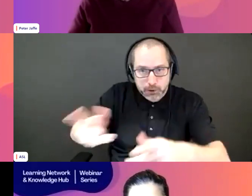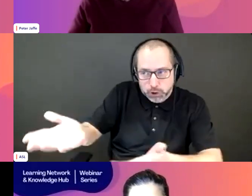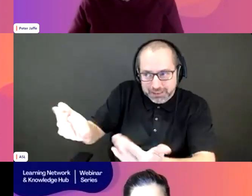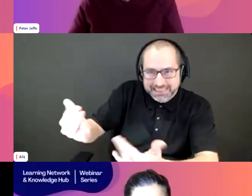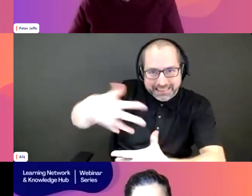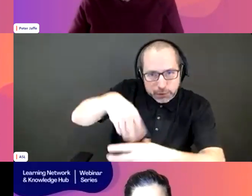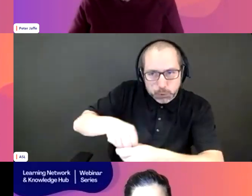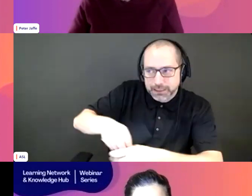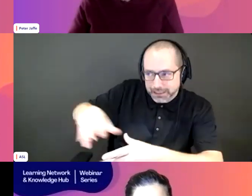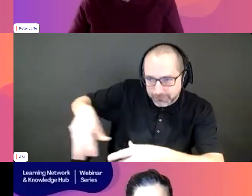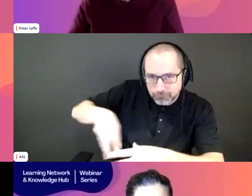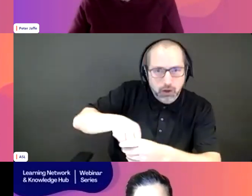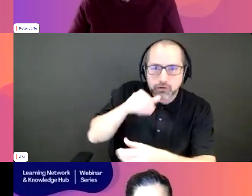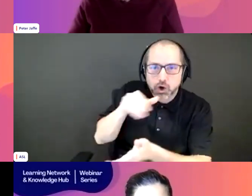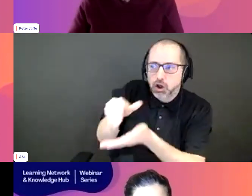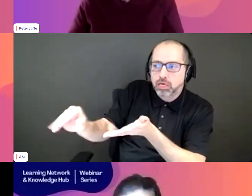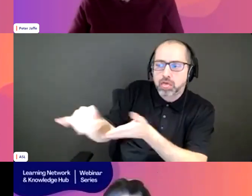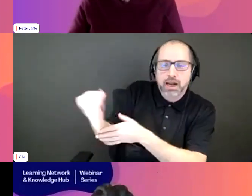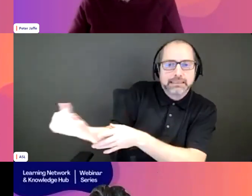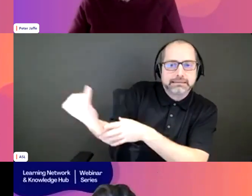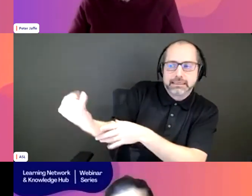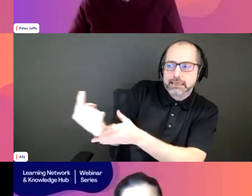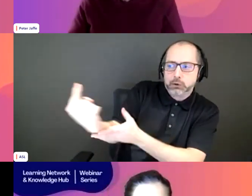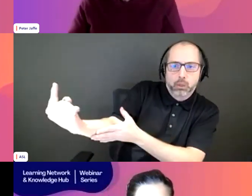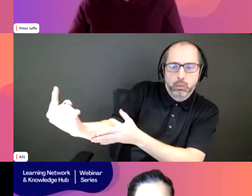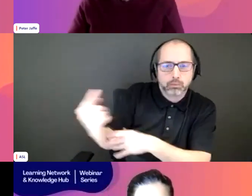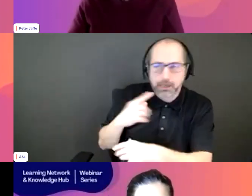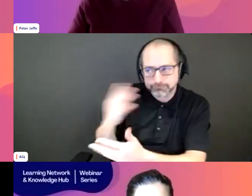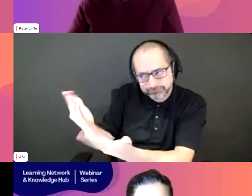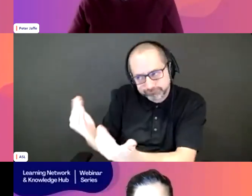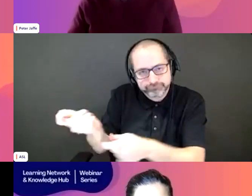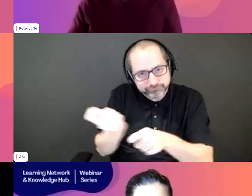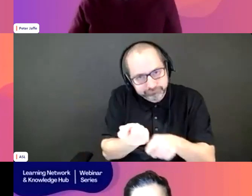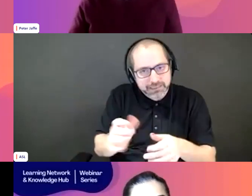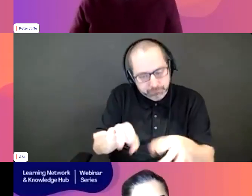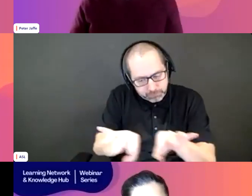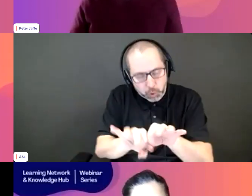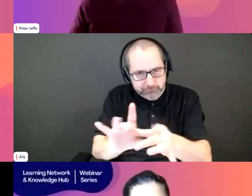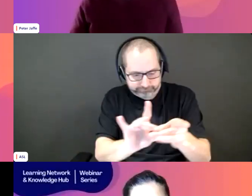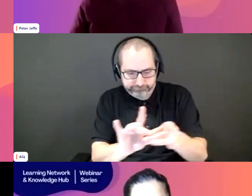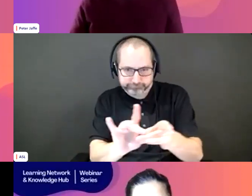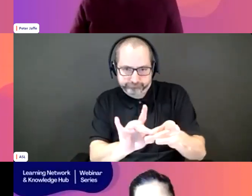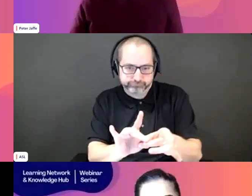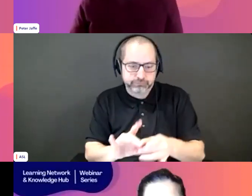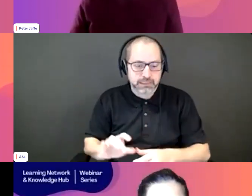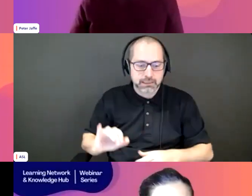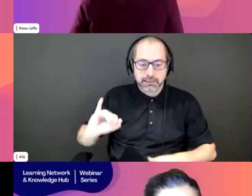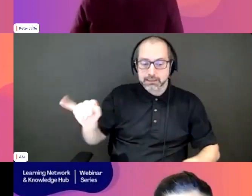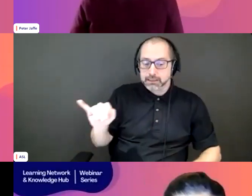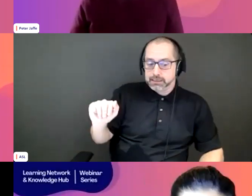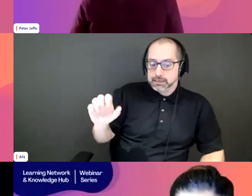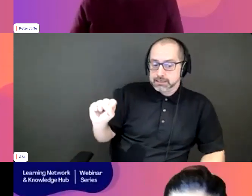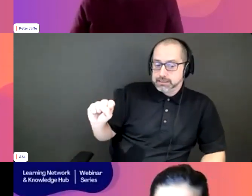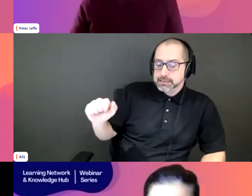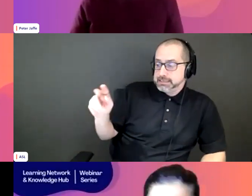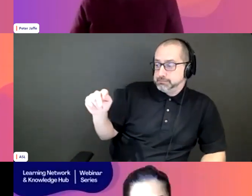les gens soient inclus et participent et ne soit pas laissé de côté Jasmine oui merci